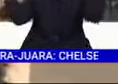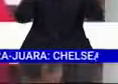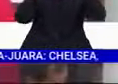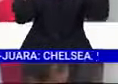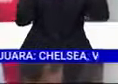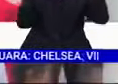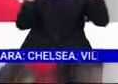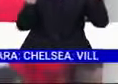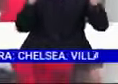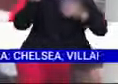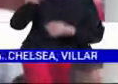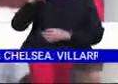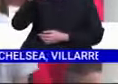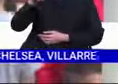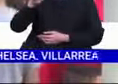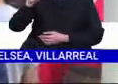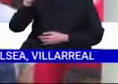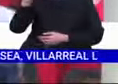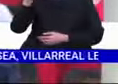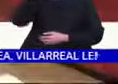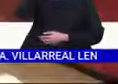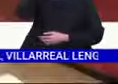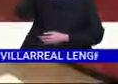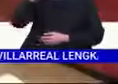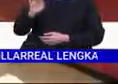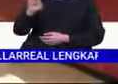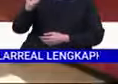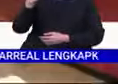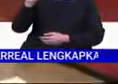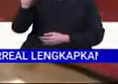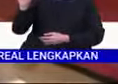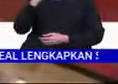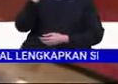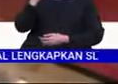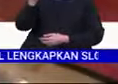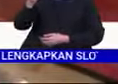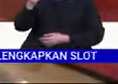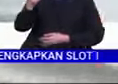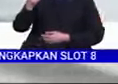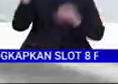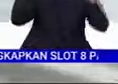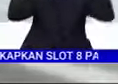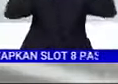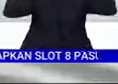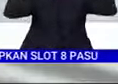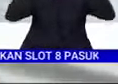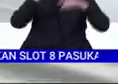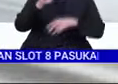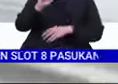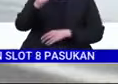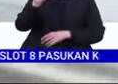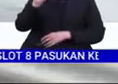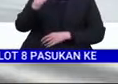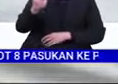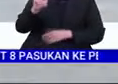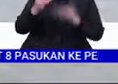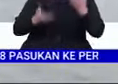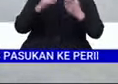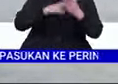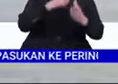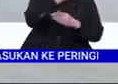dibenarkan oleh DP BBM Tahun ini Datu Francis membayangkan pesta benar berkemungkinan akan diadakan antara ogos hingga